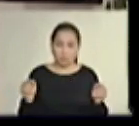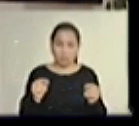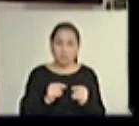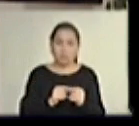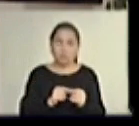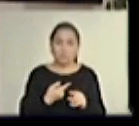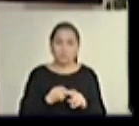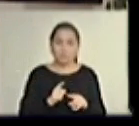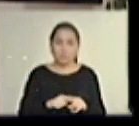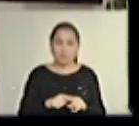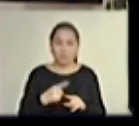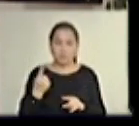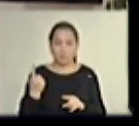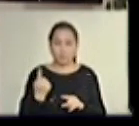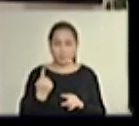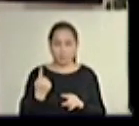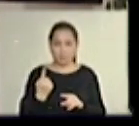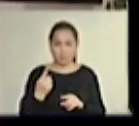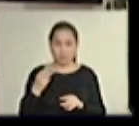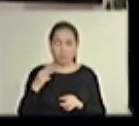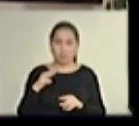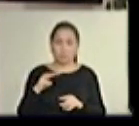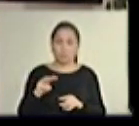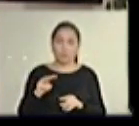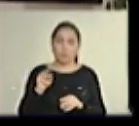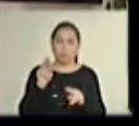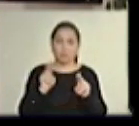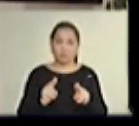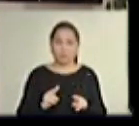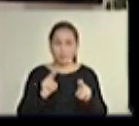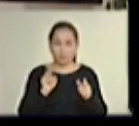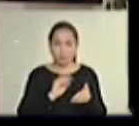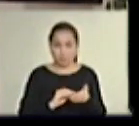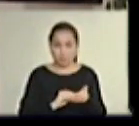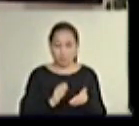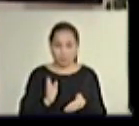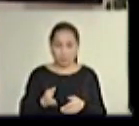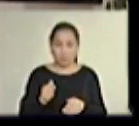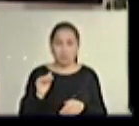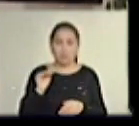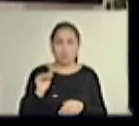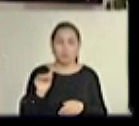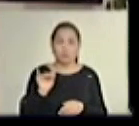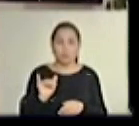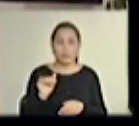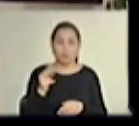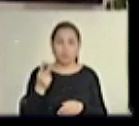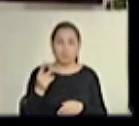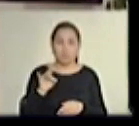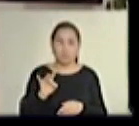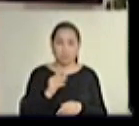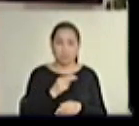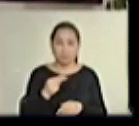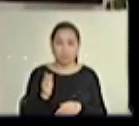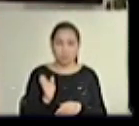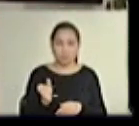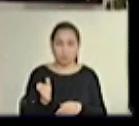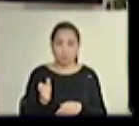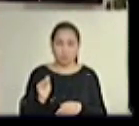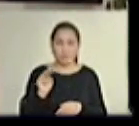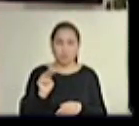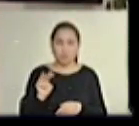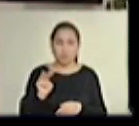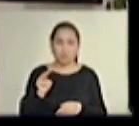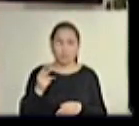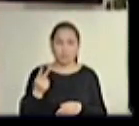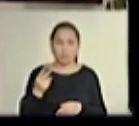yerda birinchi momentning formulasini yozadigan bo'lsak, F ko'paytirilgan 2R ga teng bo'ladi. M2